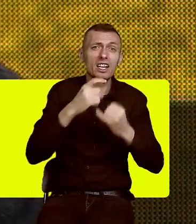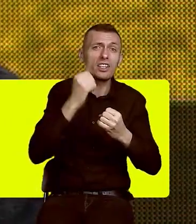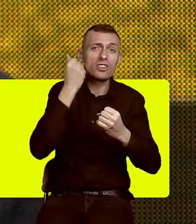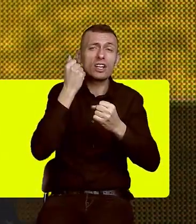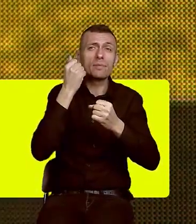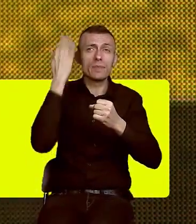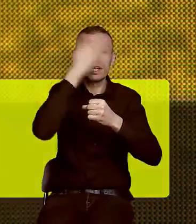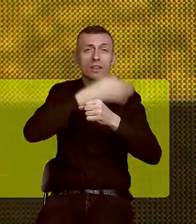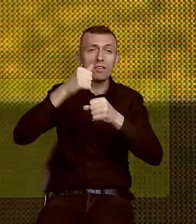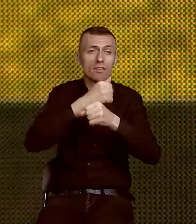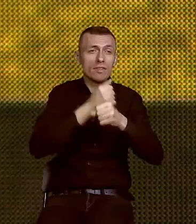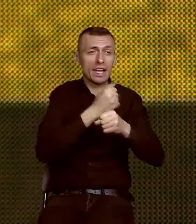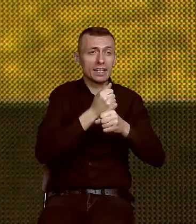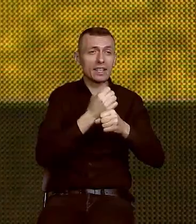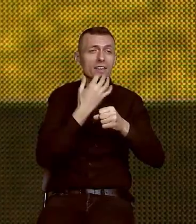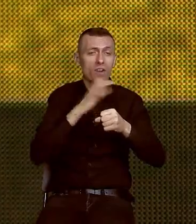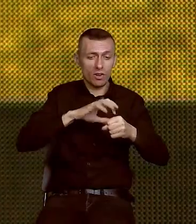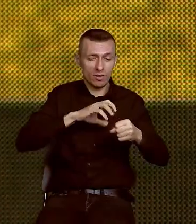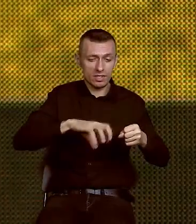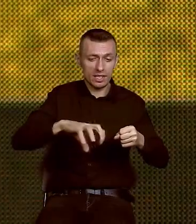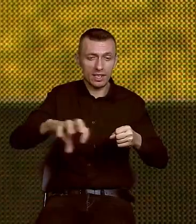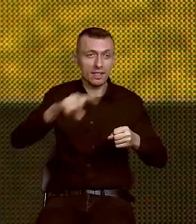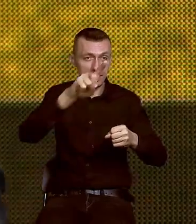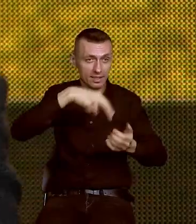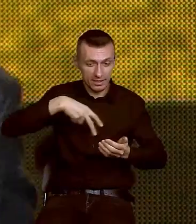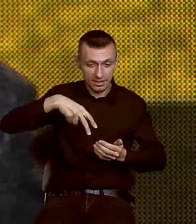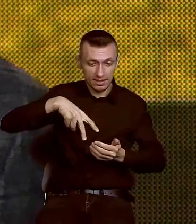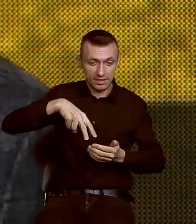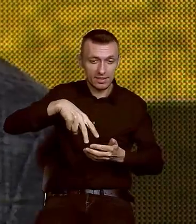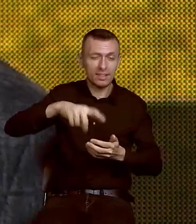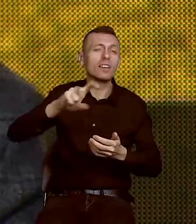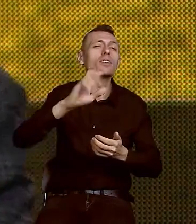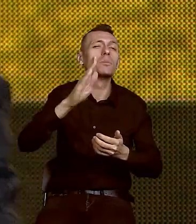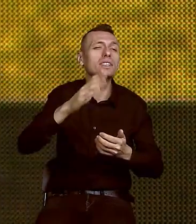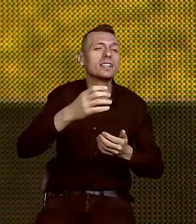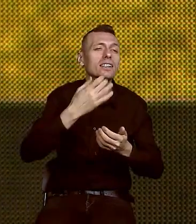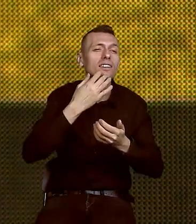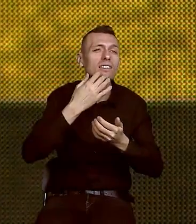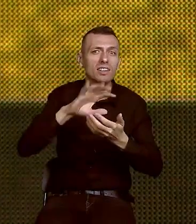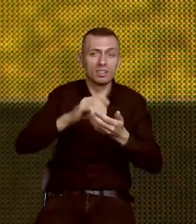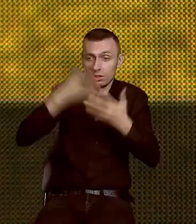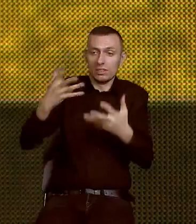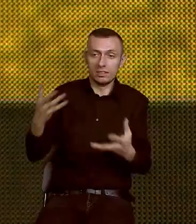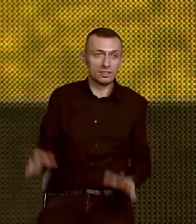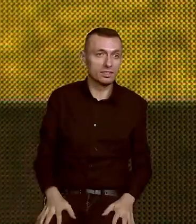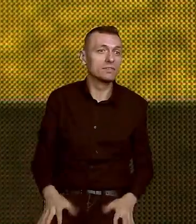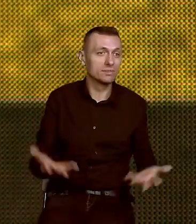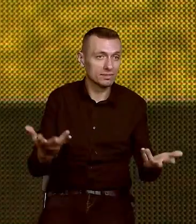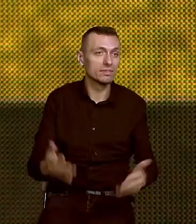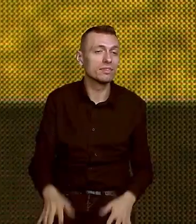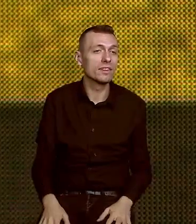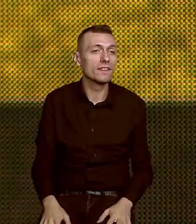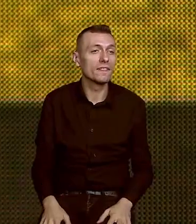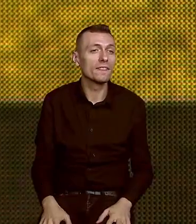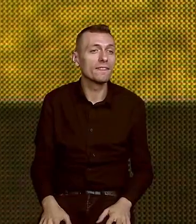Po trzecie, poddaj się Chrystusowi. Kiedy zostajemy zbawieni, czyniąc Jezusa naszym